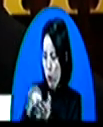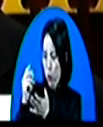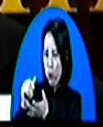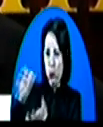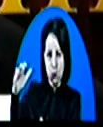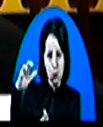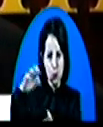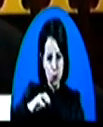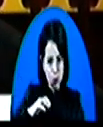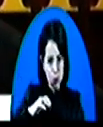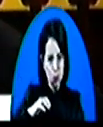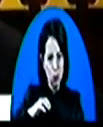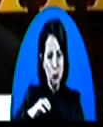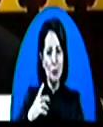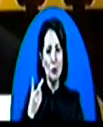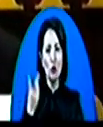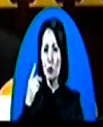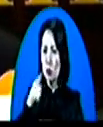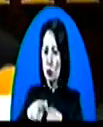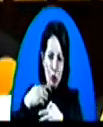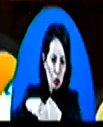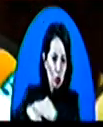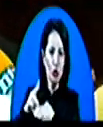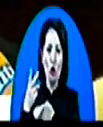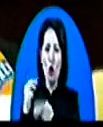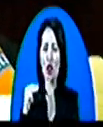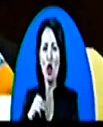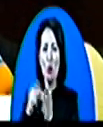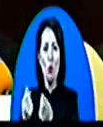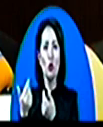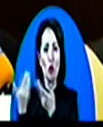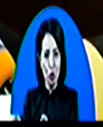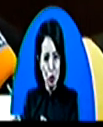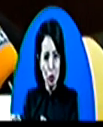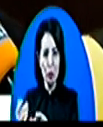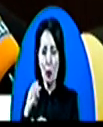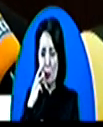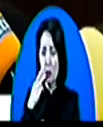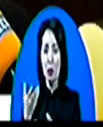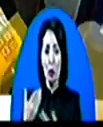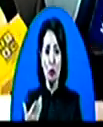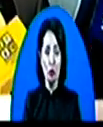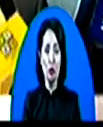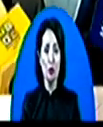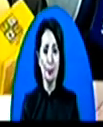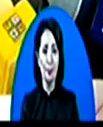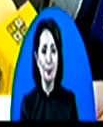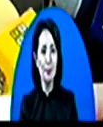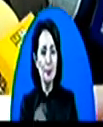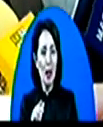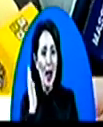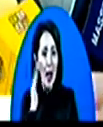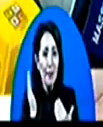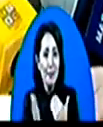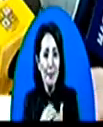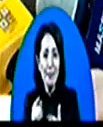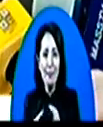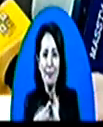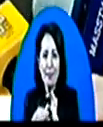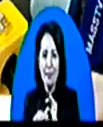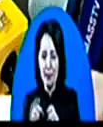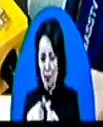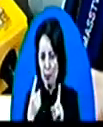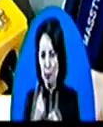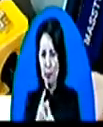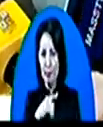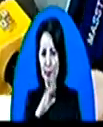тэрбумаа төрийн банкнд буцааж хийж улсын хохирлгүй болгосон гэдэг бас мэдээллийг өгч байна. Авилах албан тушаалтай холбоотой хэрэгүүд